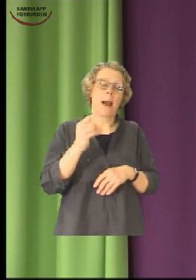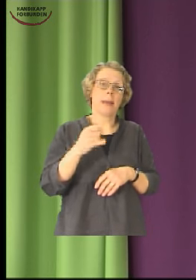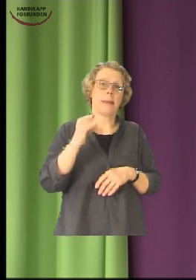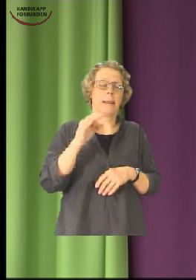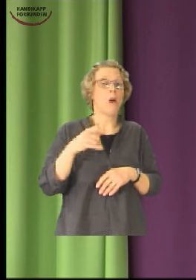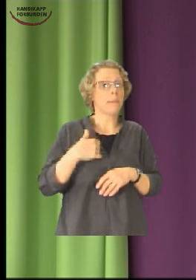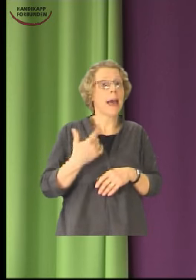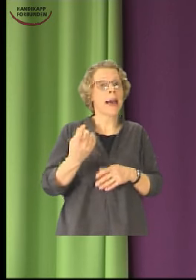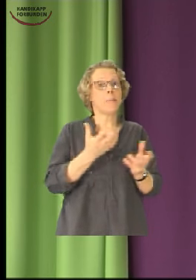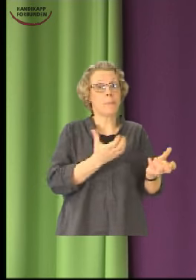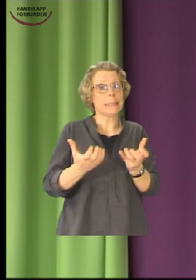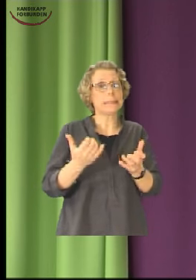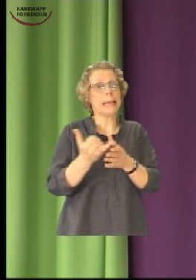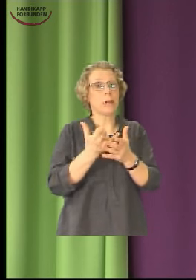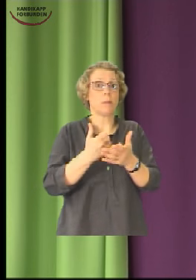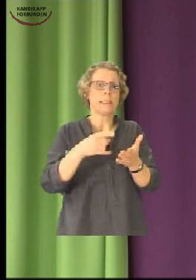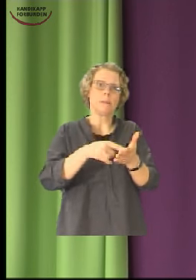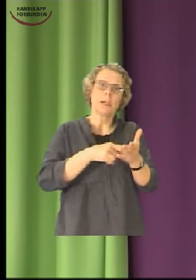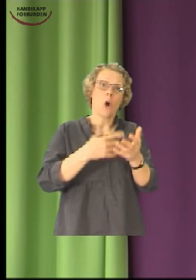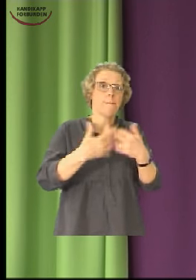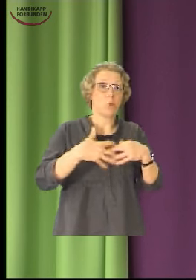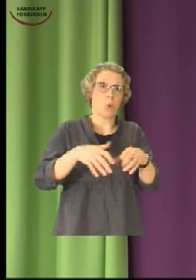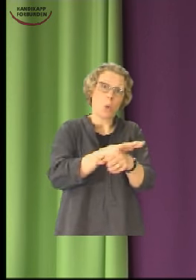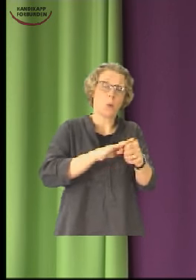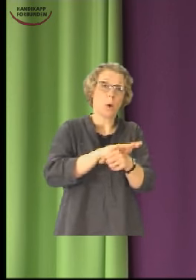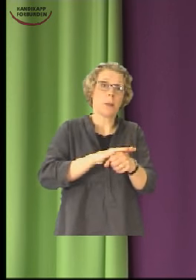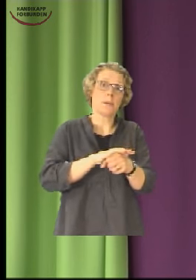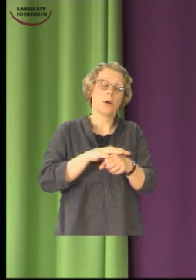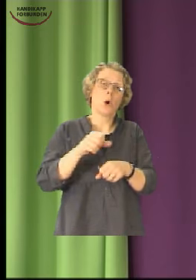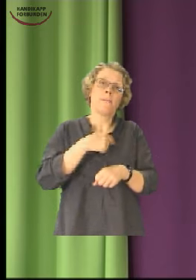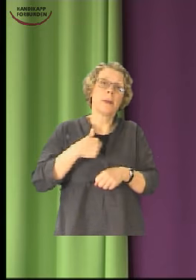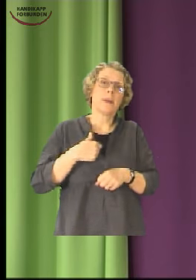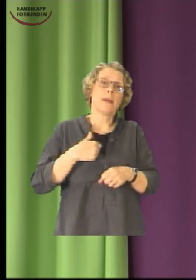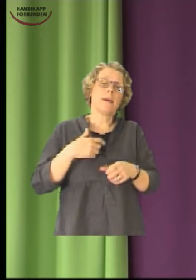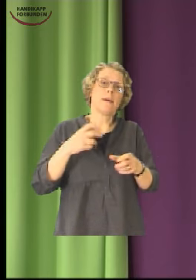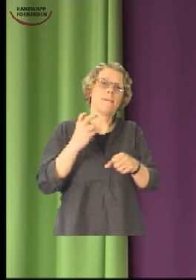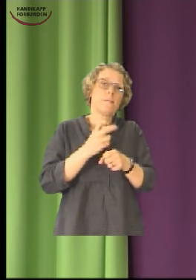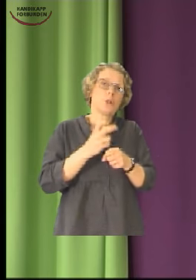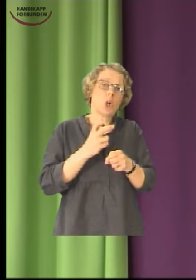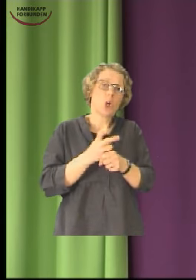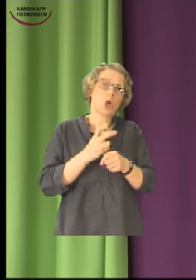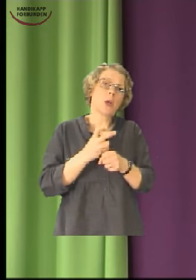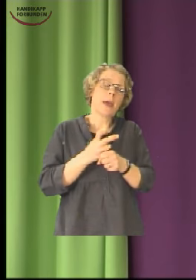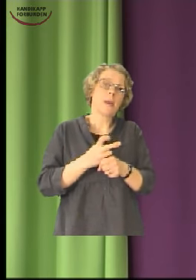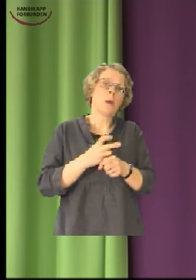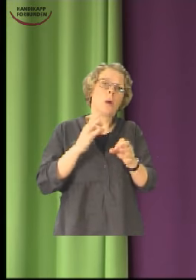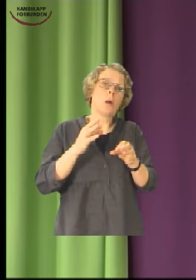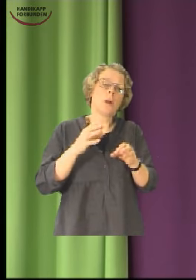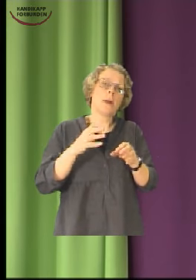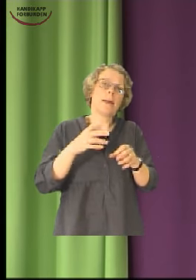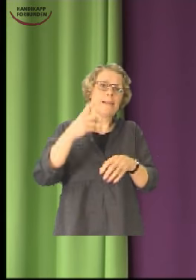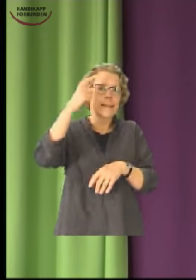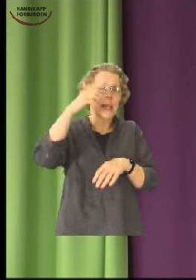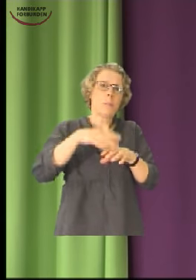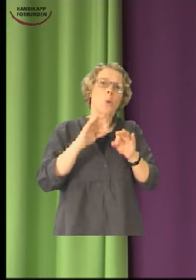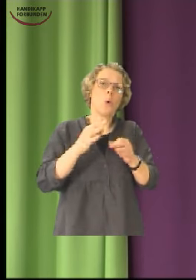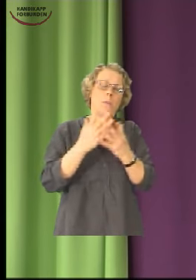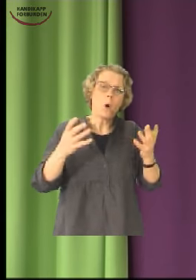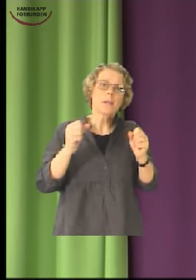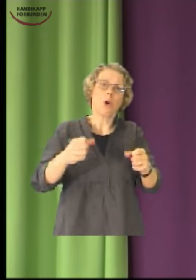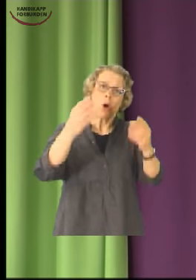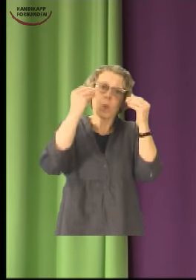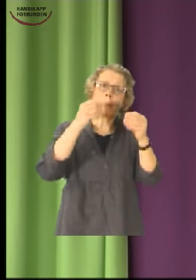Och när vi pratar om det så ska man, när vi dimensionerar hur många som ska bli eller utbilda sig, så tar det väldigt många år.